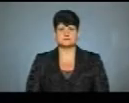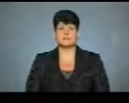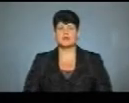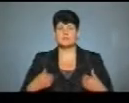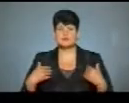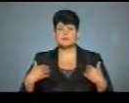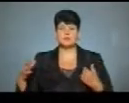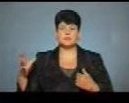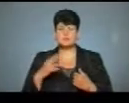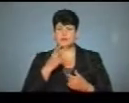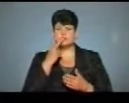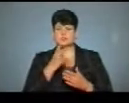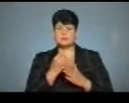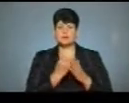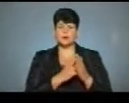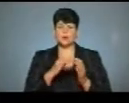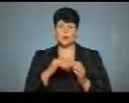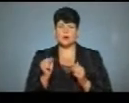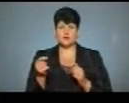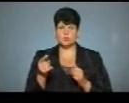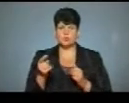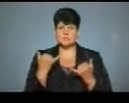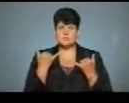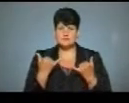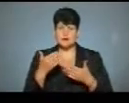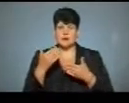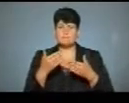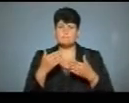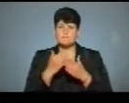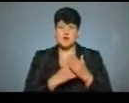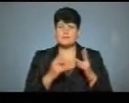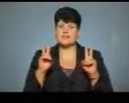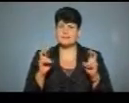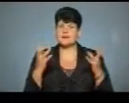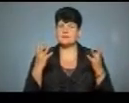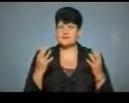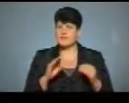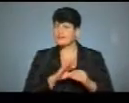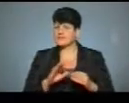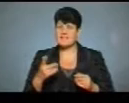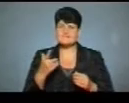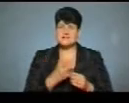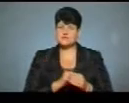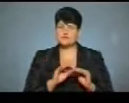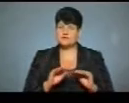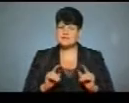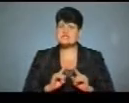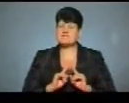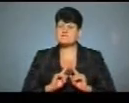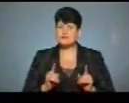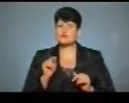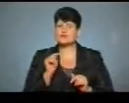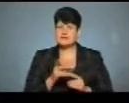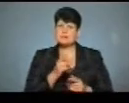Мої вітання усім глядачам телеканалу ЮА Тернопіль. В ефірі програма «Тема дня». Невакциновані діти, за винятком тих, які